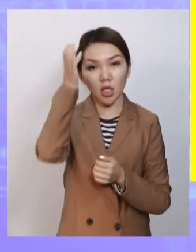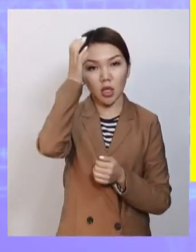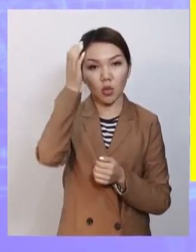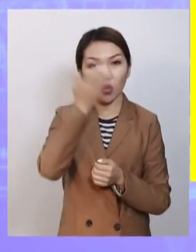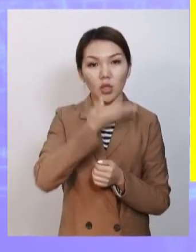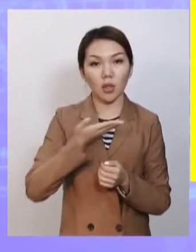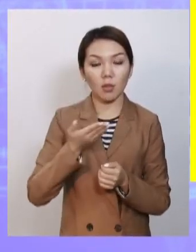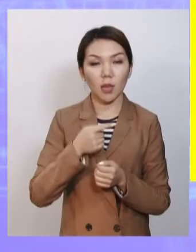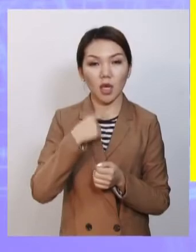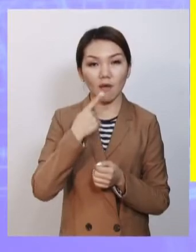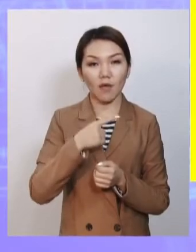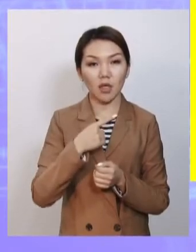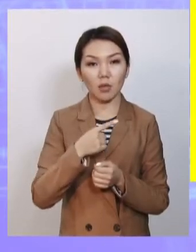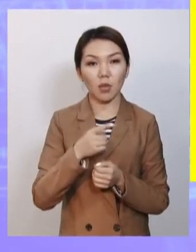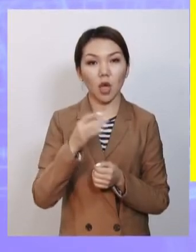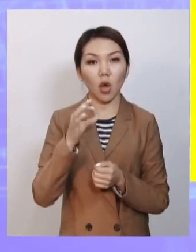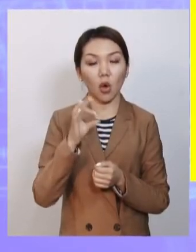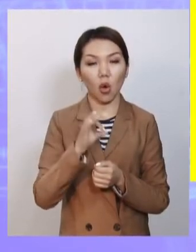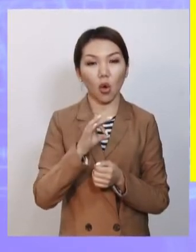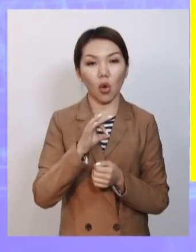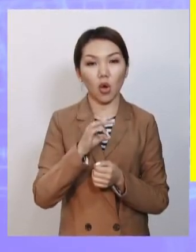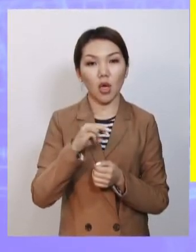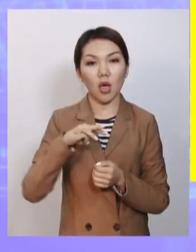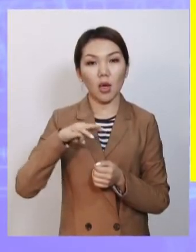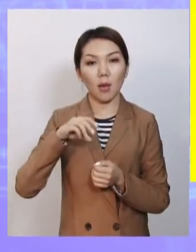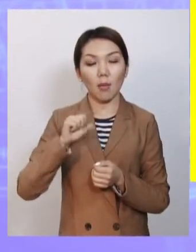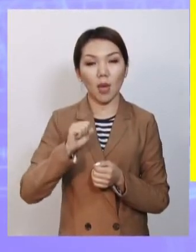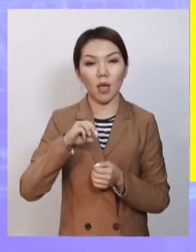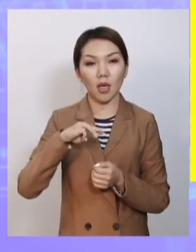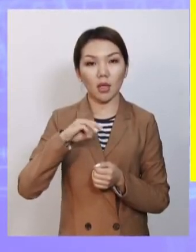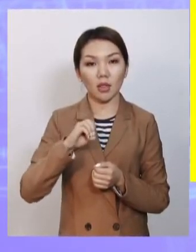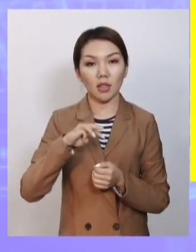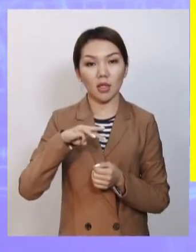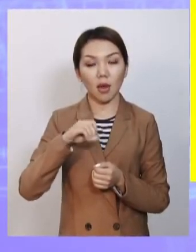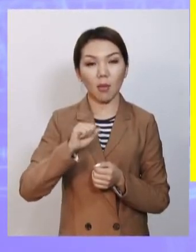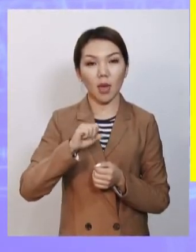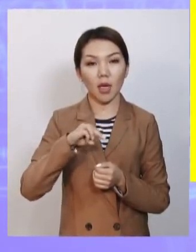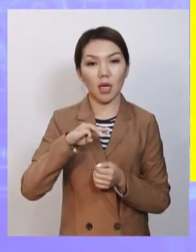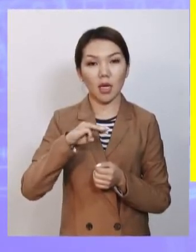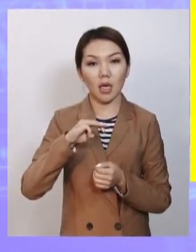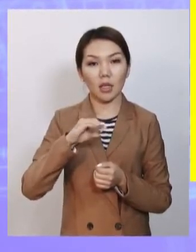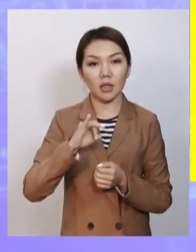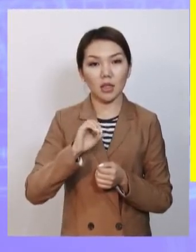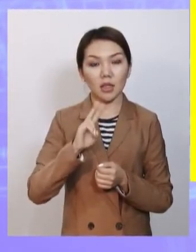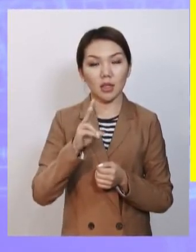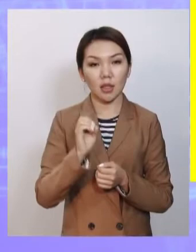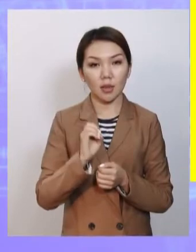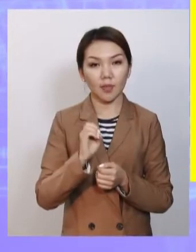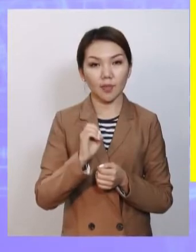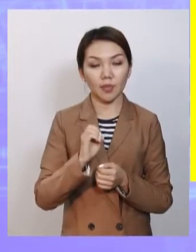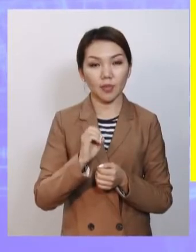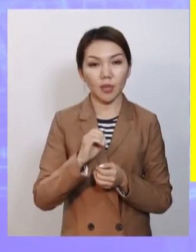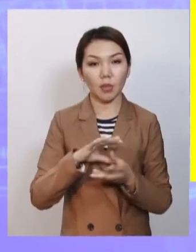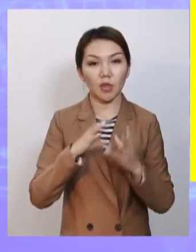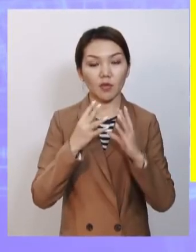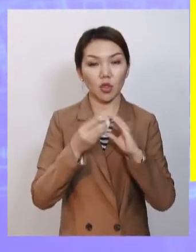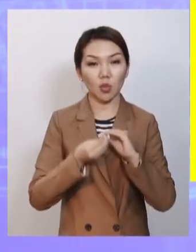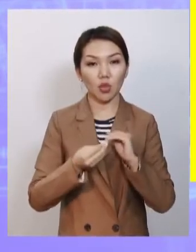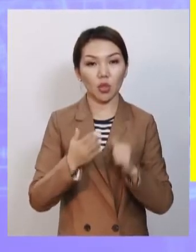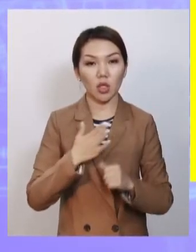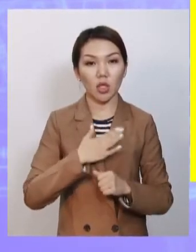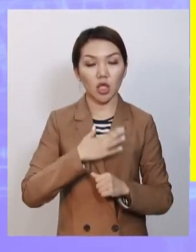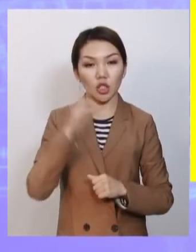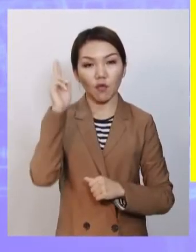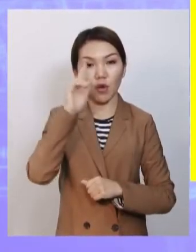о математике давайте ребята подведем итог нашего